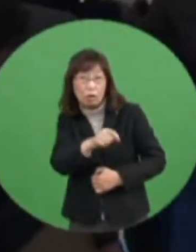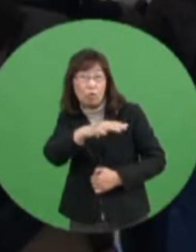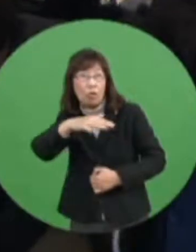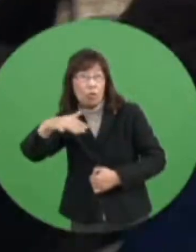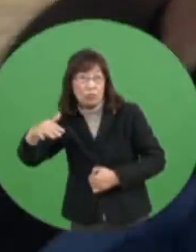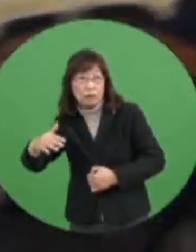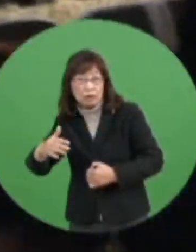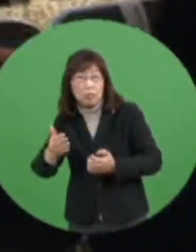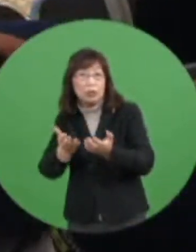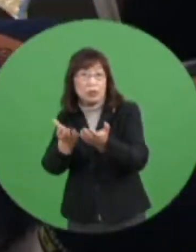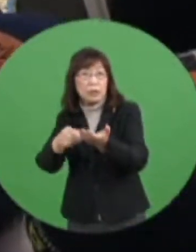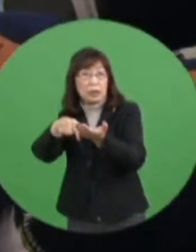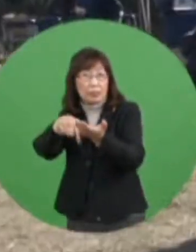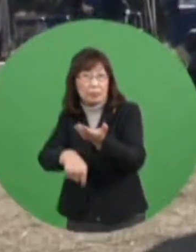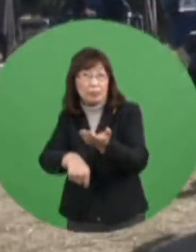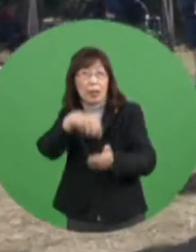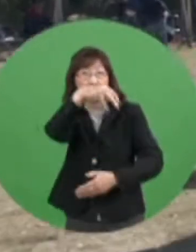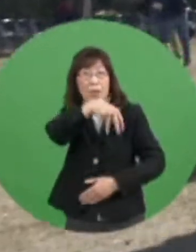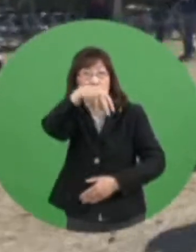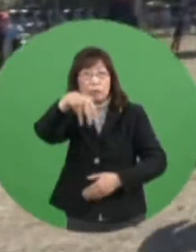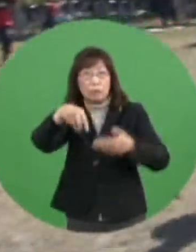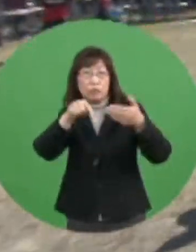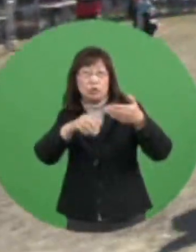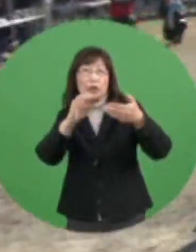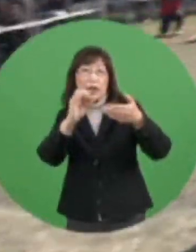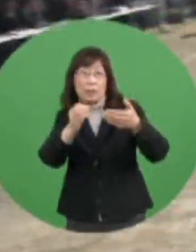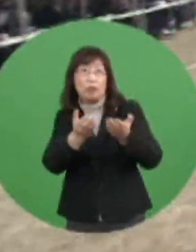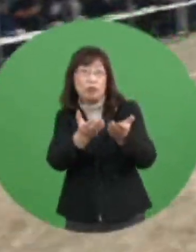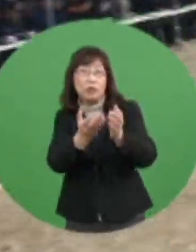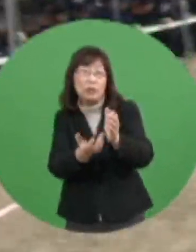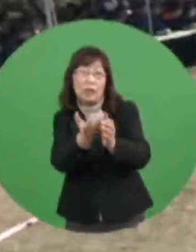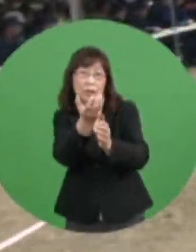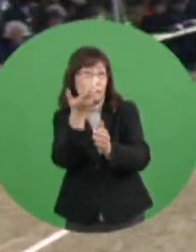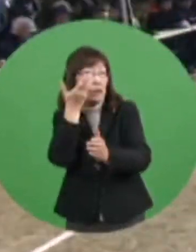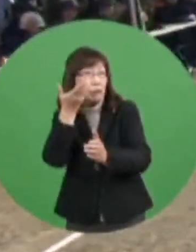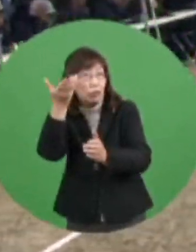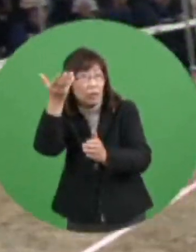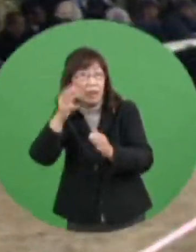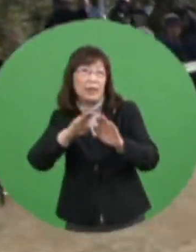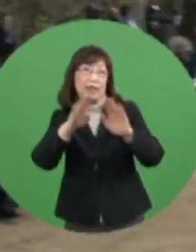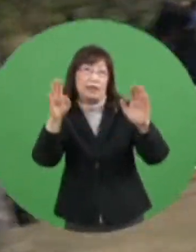マグニチュード 9.0 の地震が発生したとの想定で開始されました。